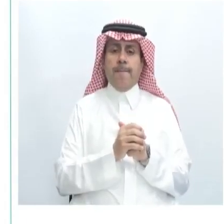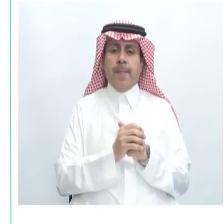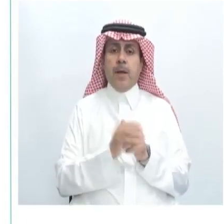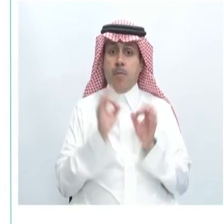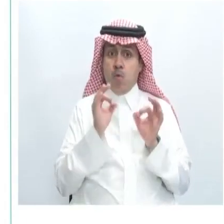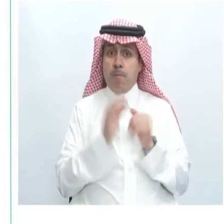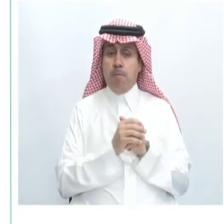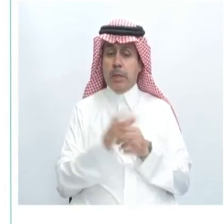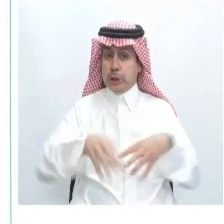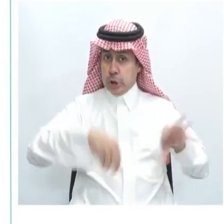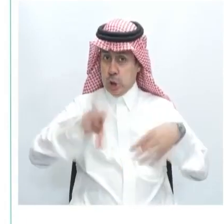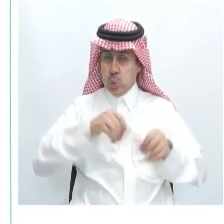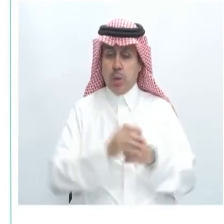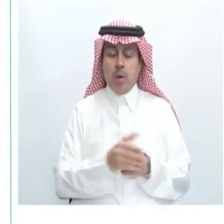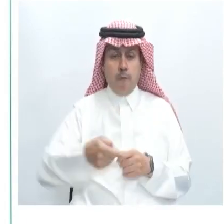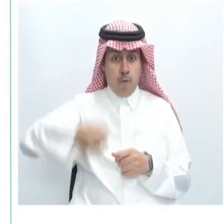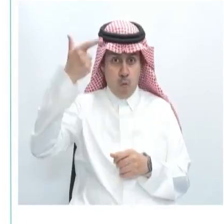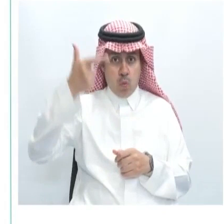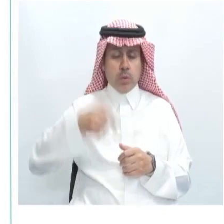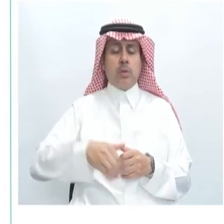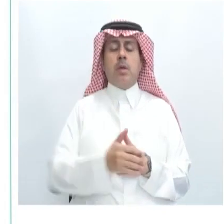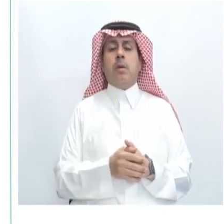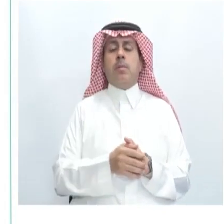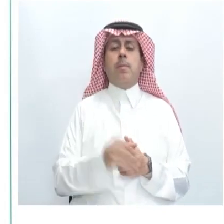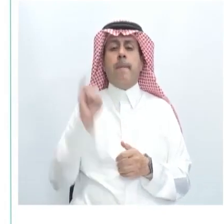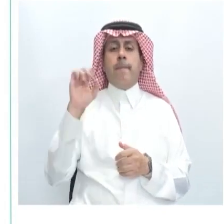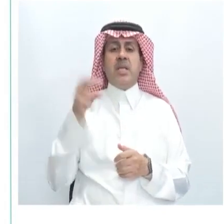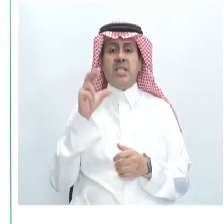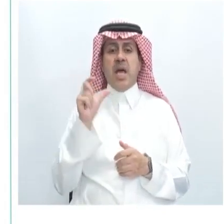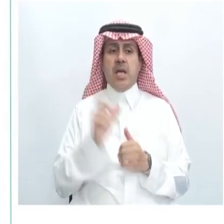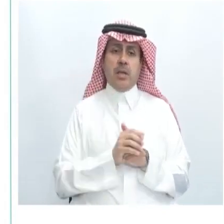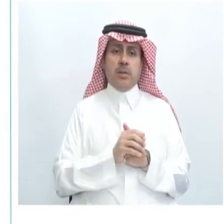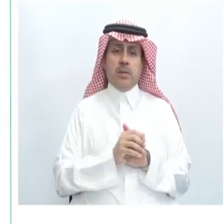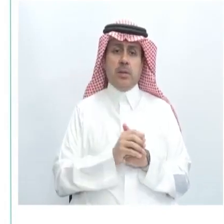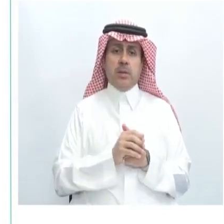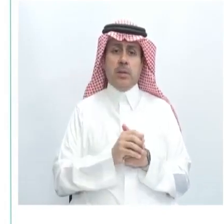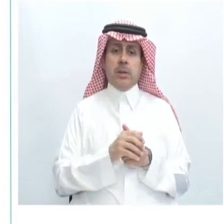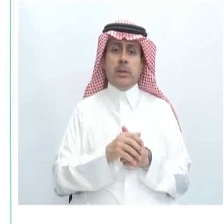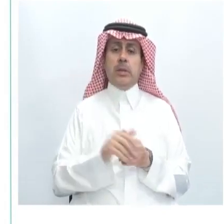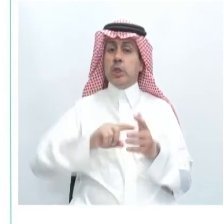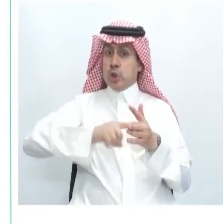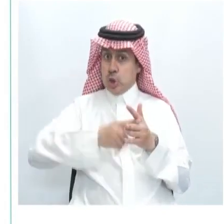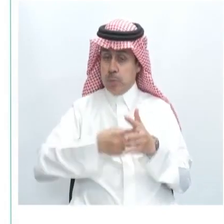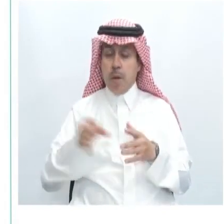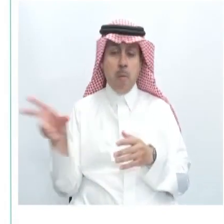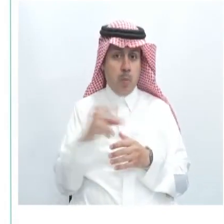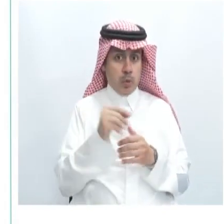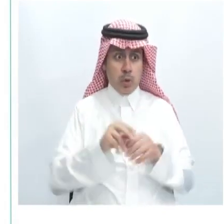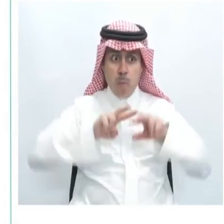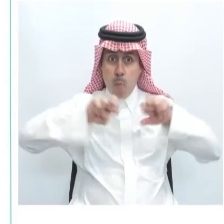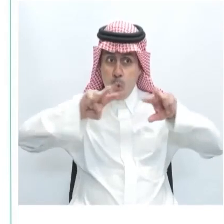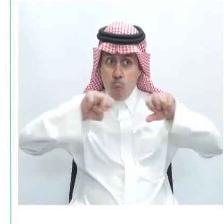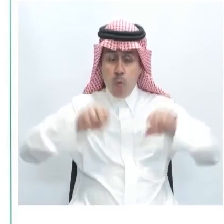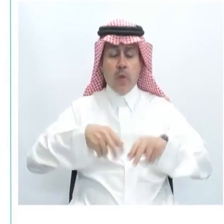الى ميزانيات في عمليات الحملات التسويقيه في عمليات تصميم منتجات في اجراء البحوث التسويقيه